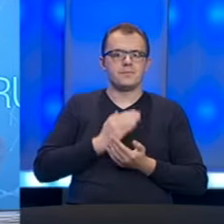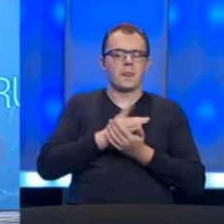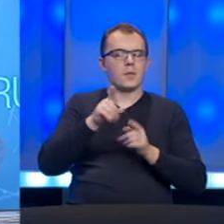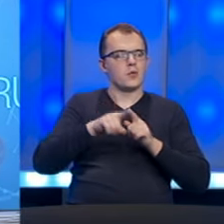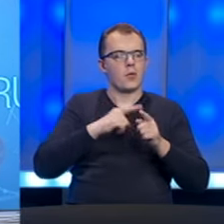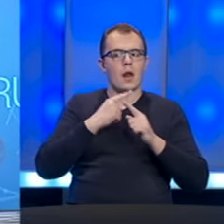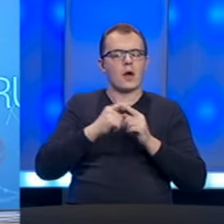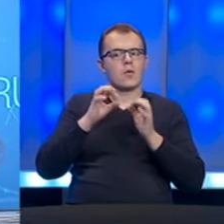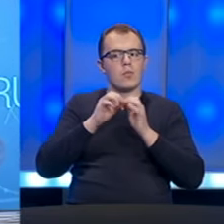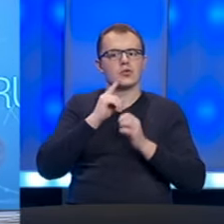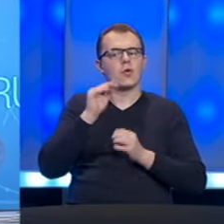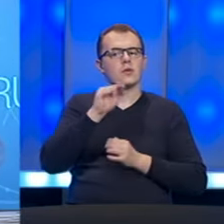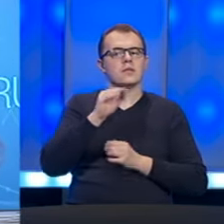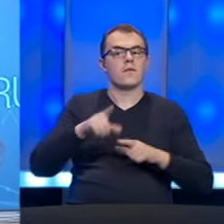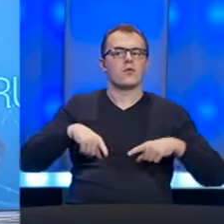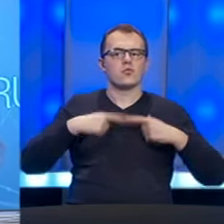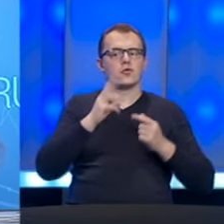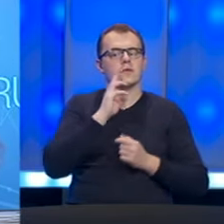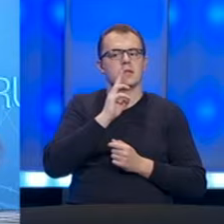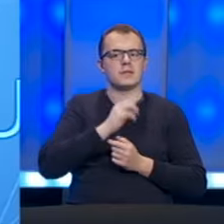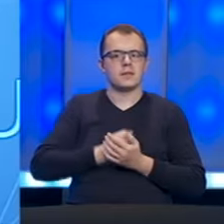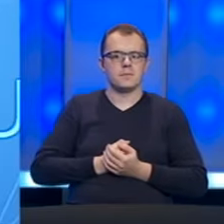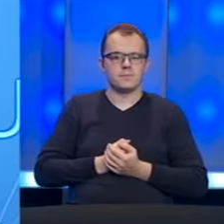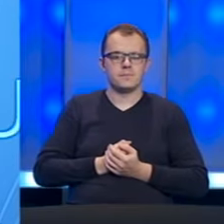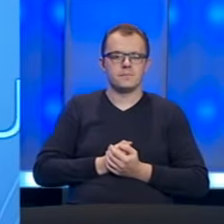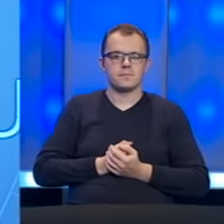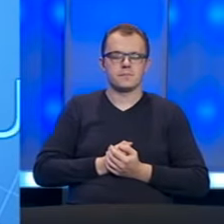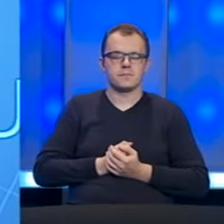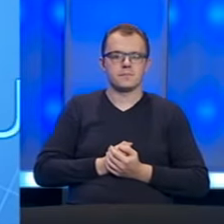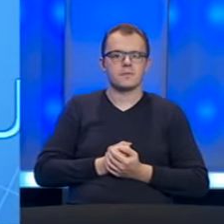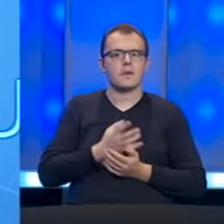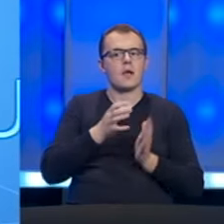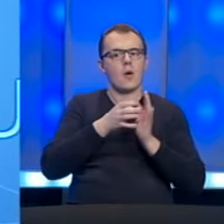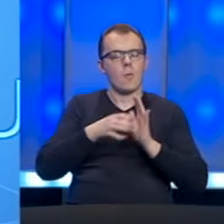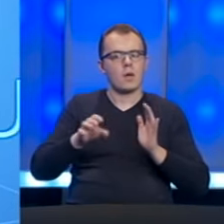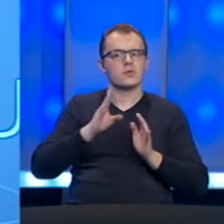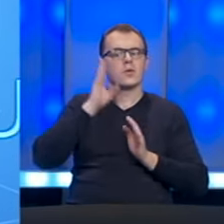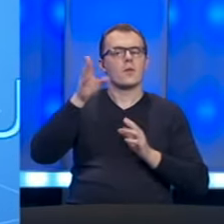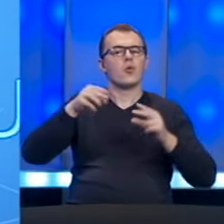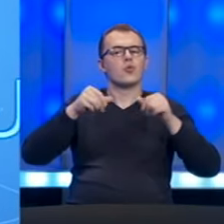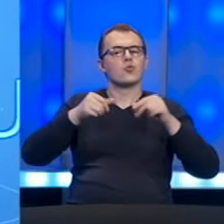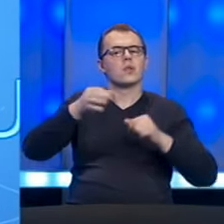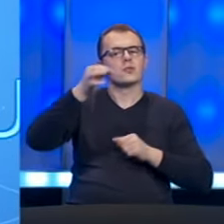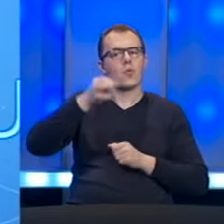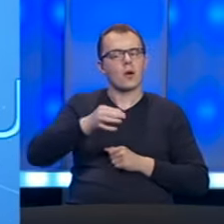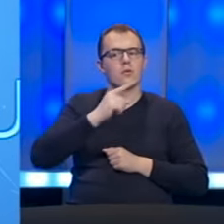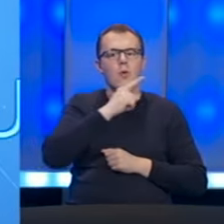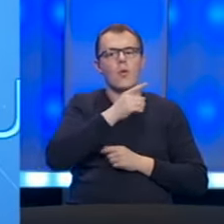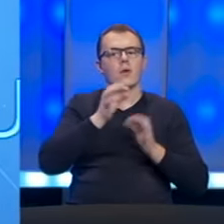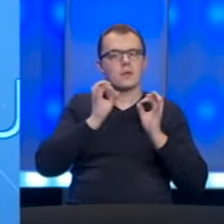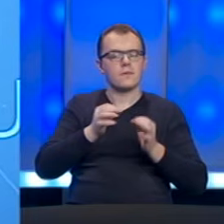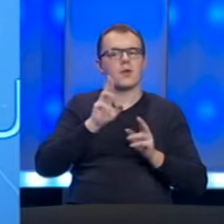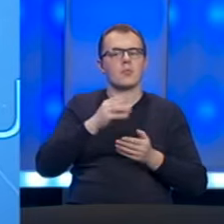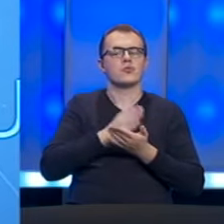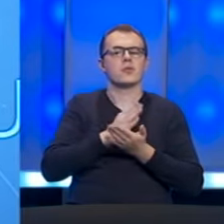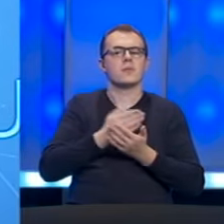kolega Harun Bošnjak koji se javio uživo iz Zenice. A mi u nastavku idemo do Tuzlanskog kantona koji definitivno može